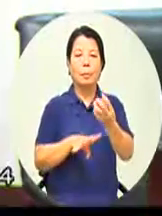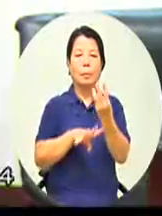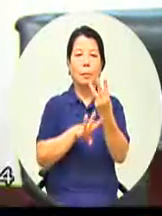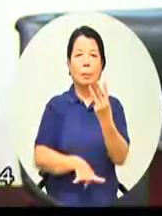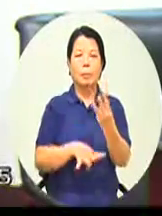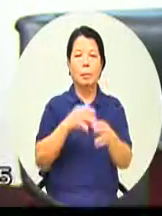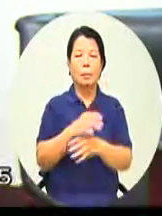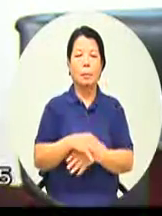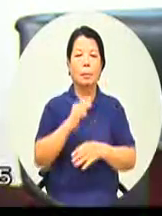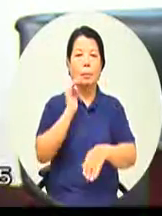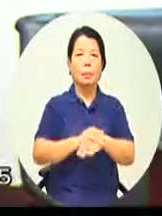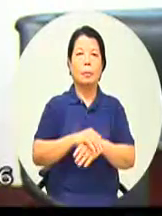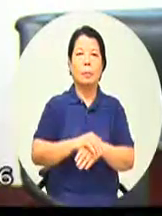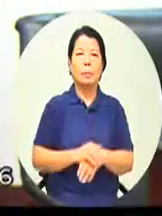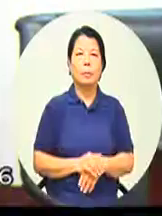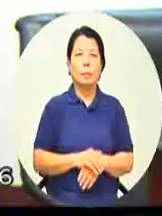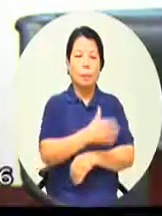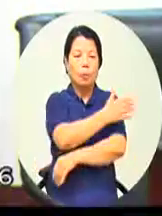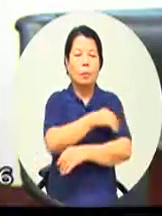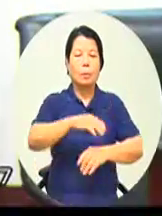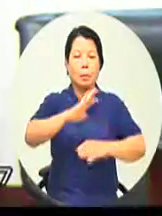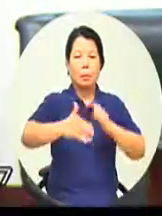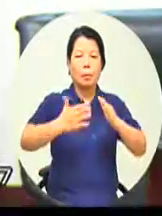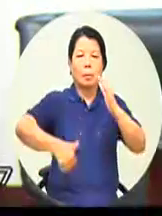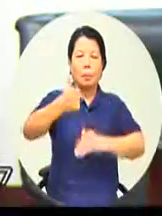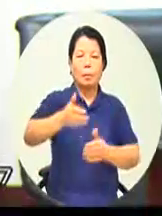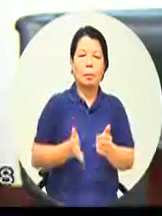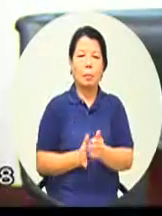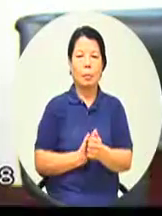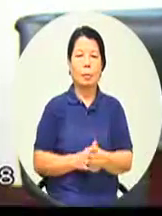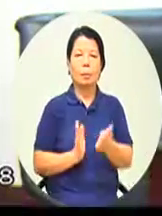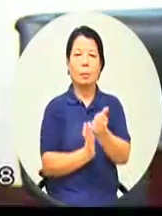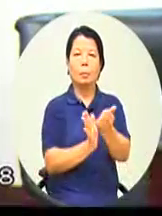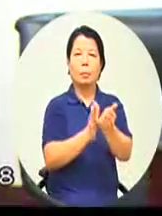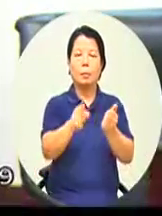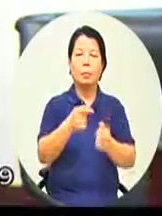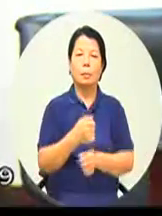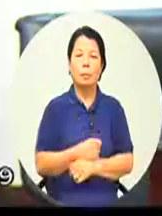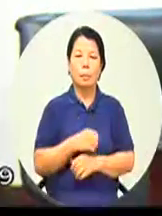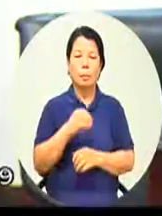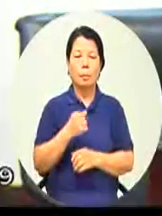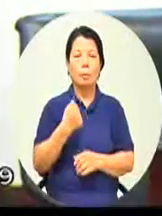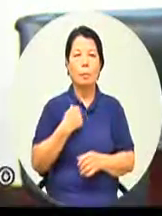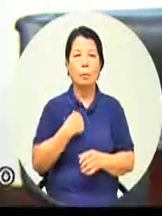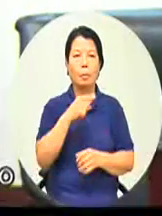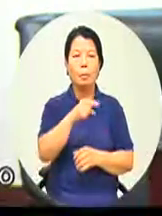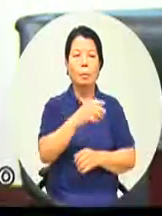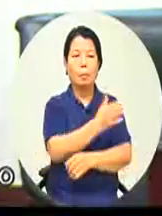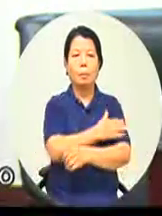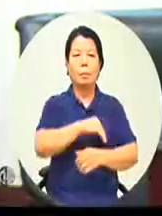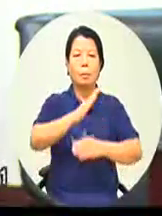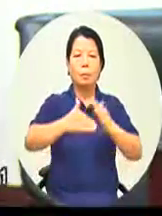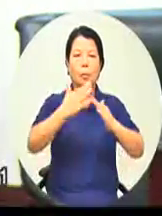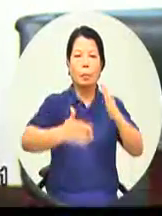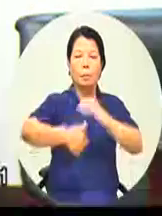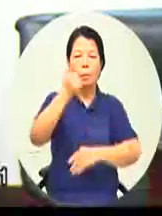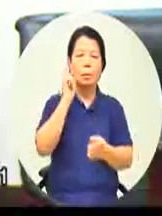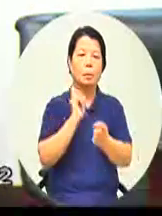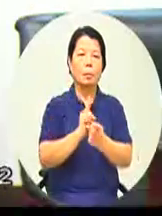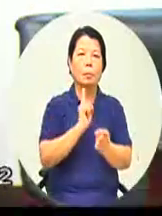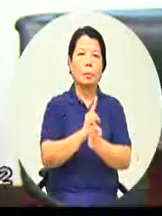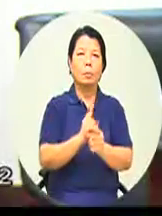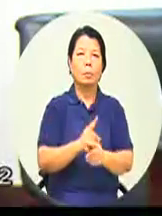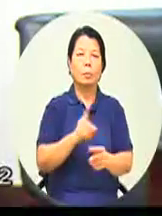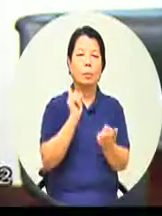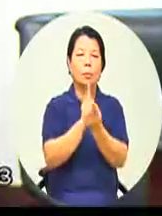陈校长，咱嘛爱给鼓励。我相信恁也在会了解到咱的陈校长对我们中仑国中